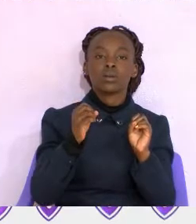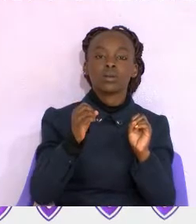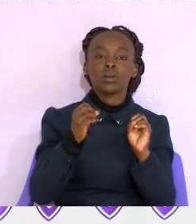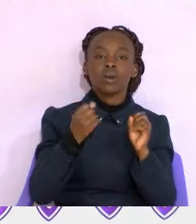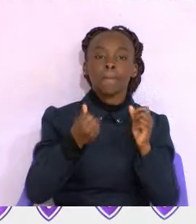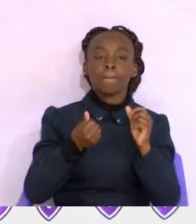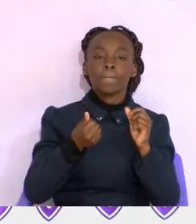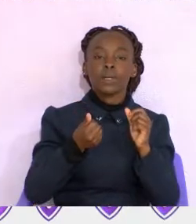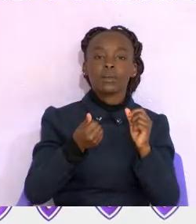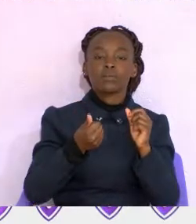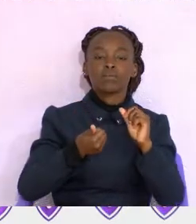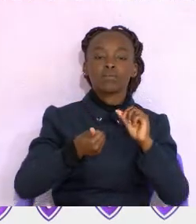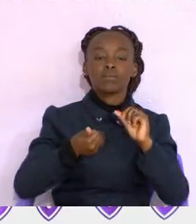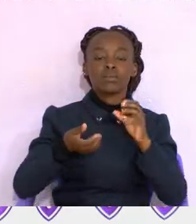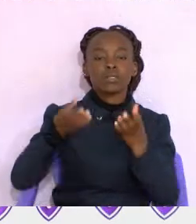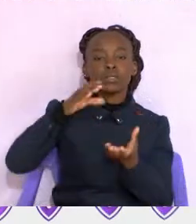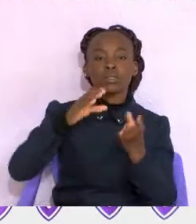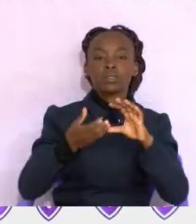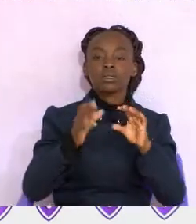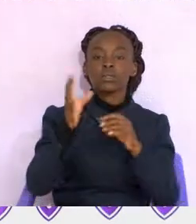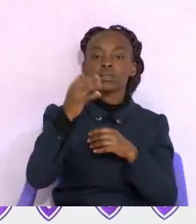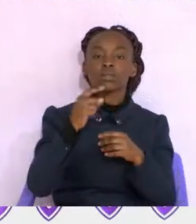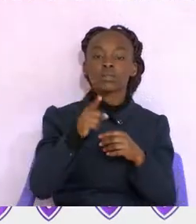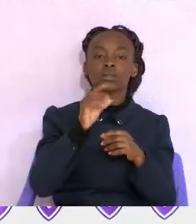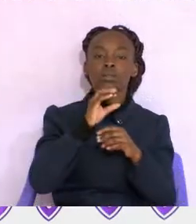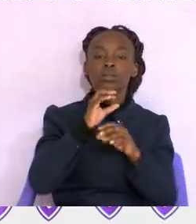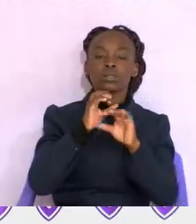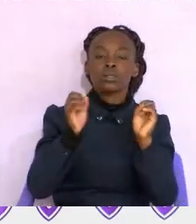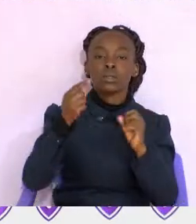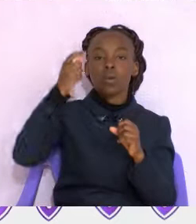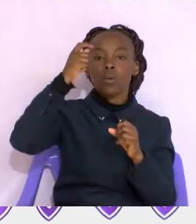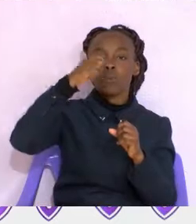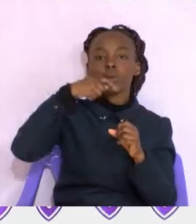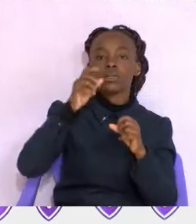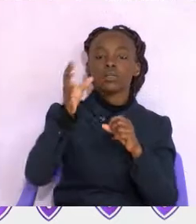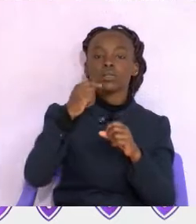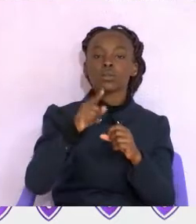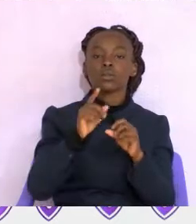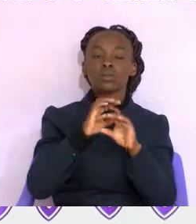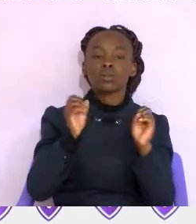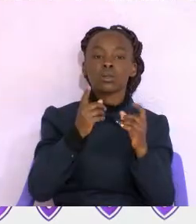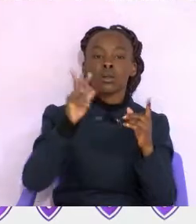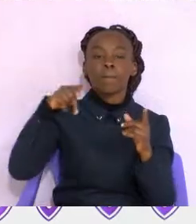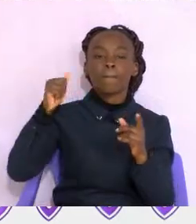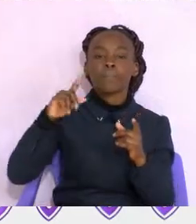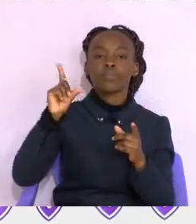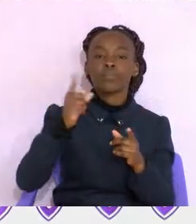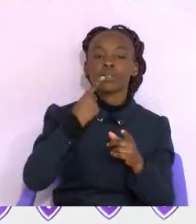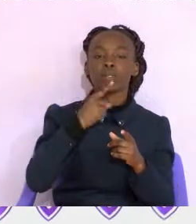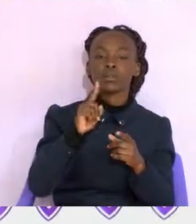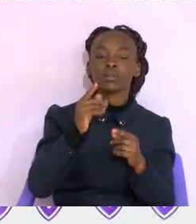hawawezi kukushikilia. Madawa hayawezi kukushikilia. Paulo anasema be of courage, maana